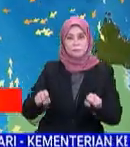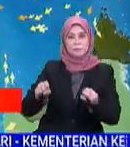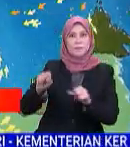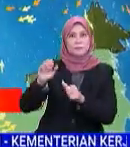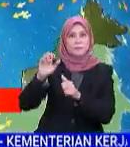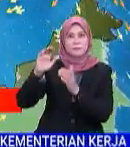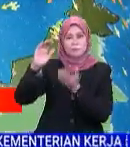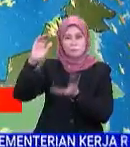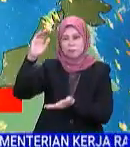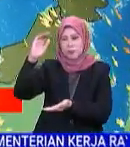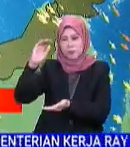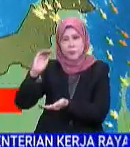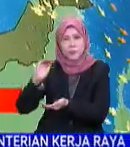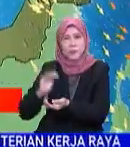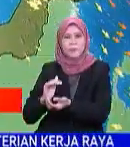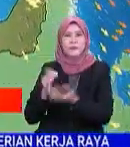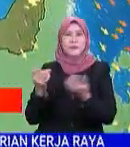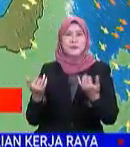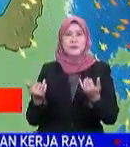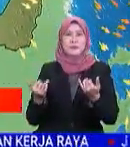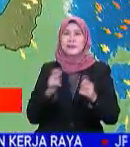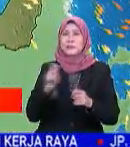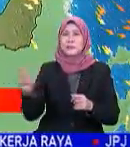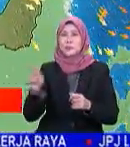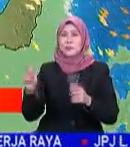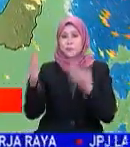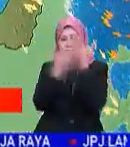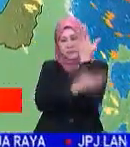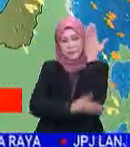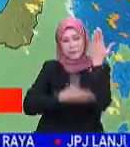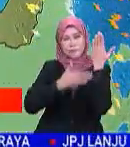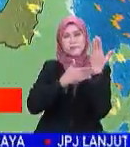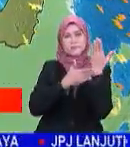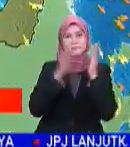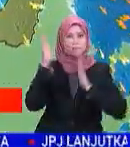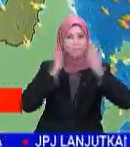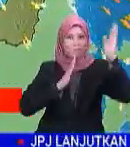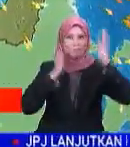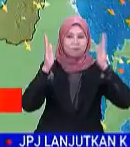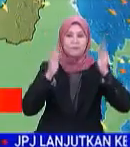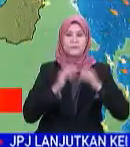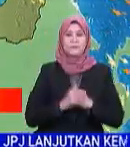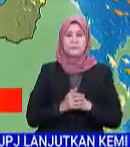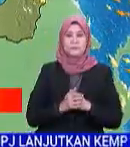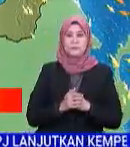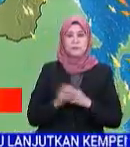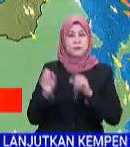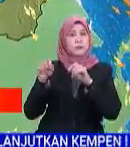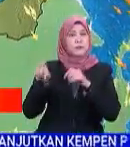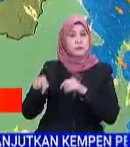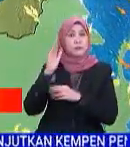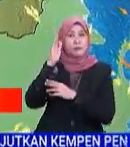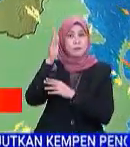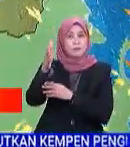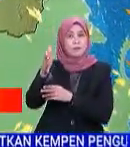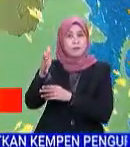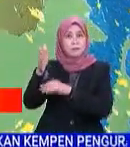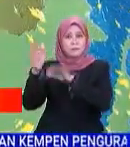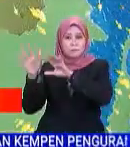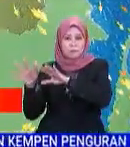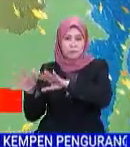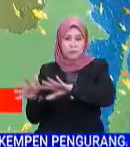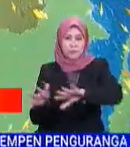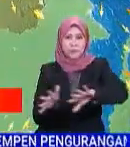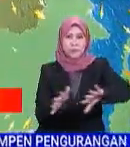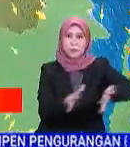melibatkan kawasan timur semenanjung Malaysia, di mana sistem bertekanan rendah ini dijangka akan bergerak